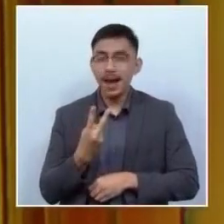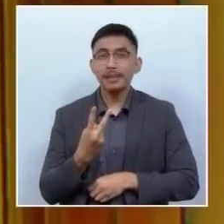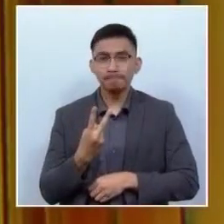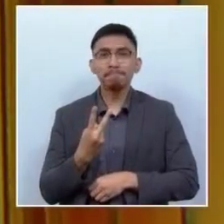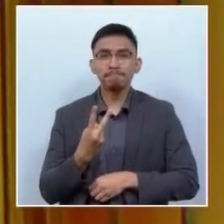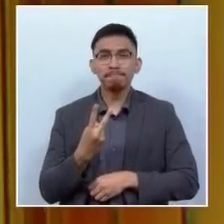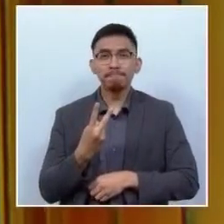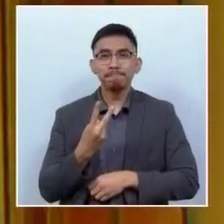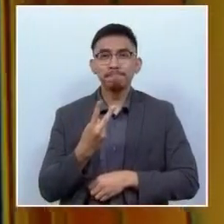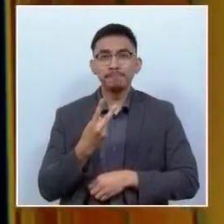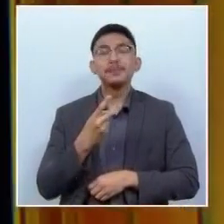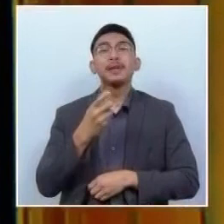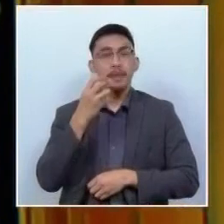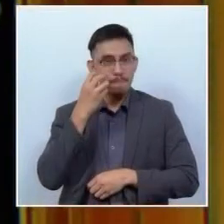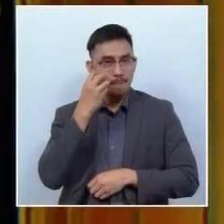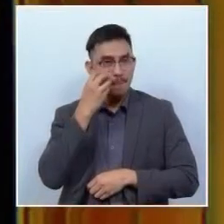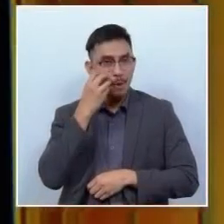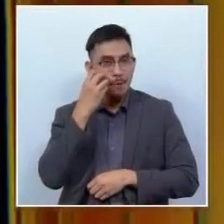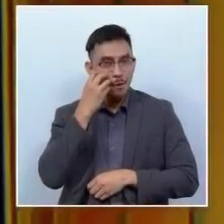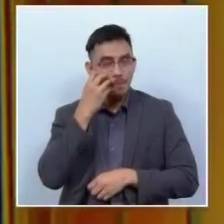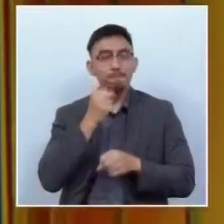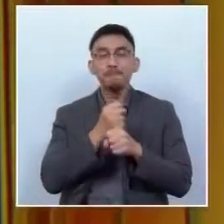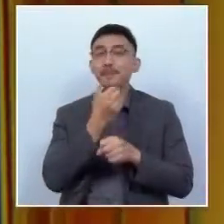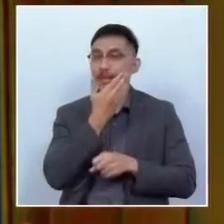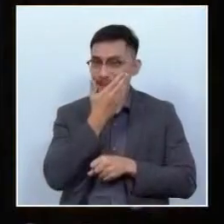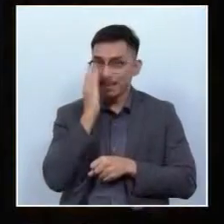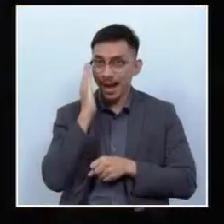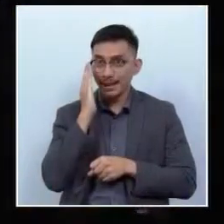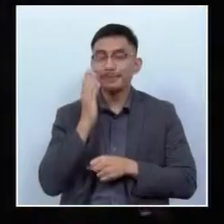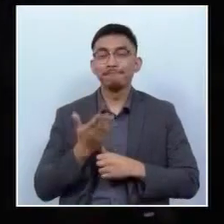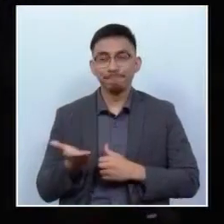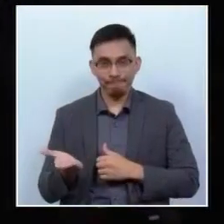Subianto dan Bapak Gibran Rakabuming Raka.